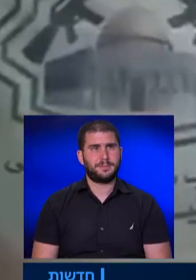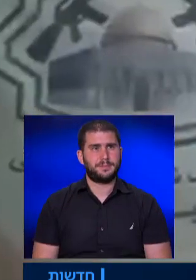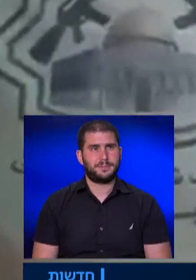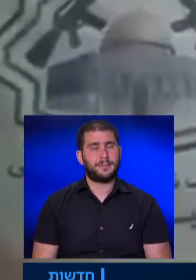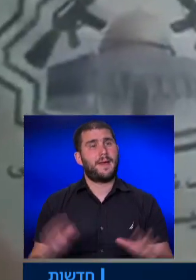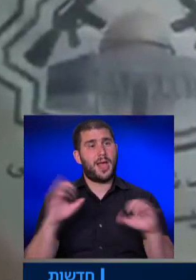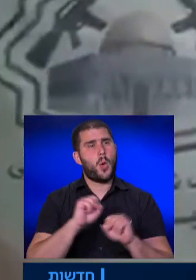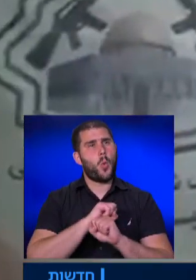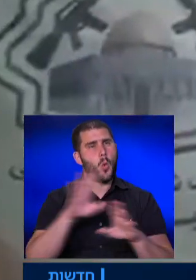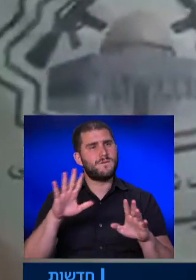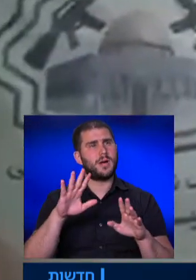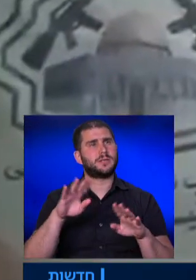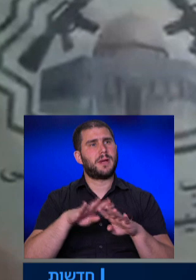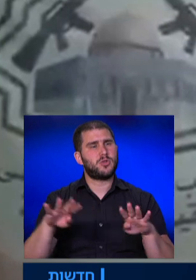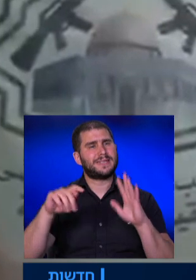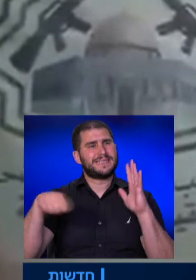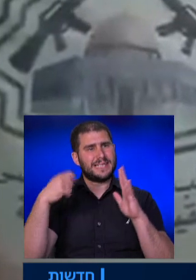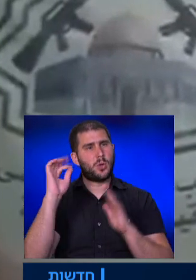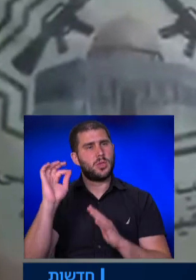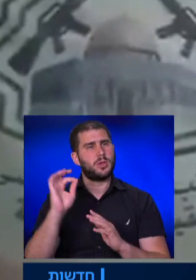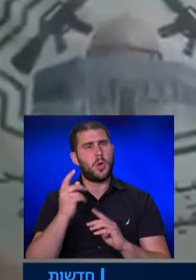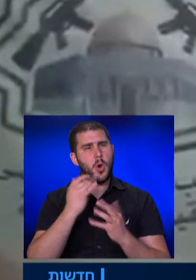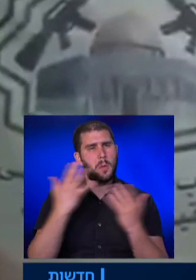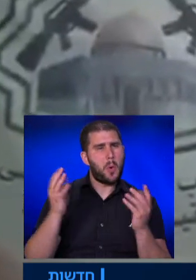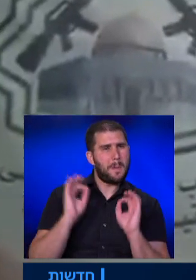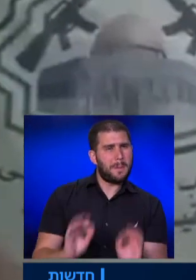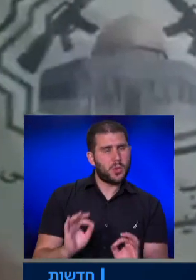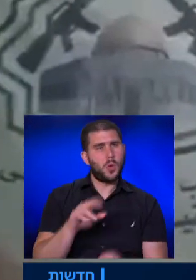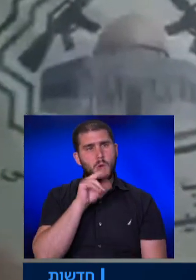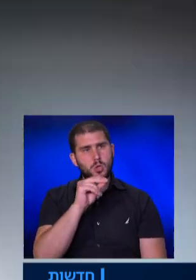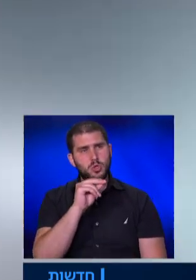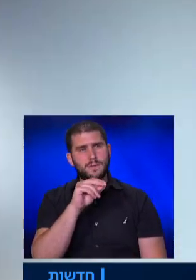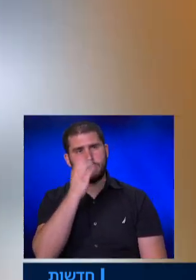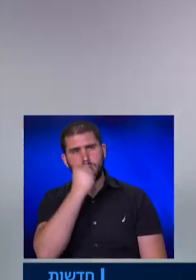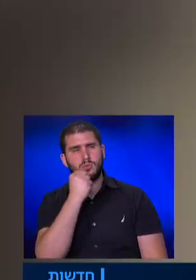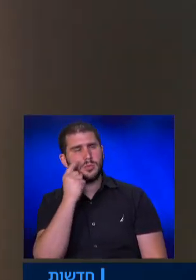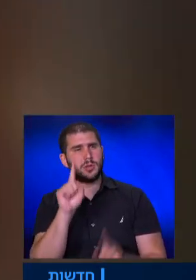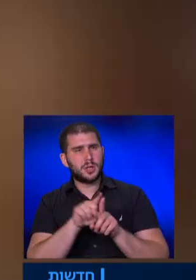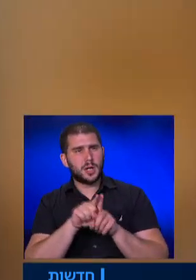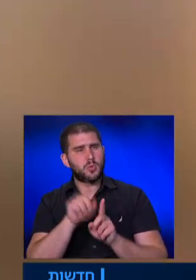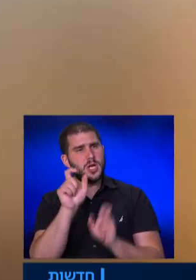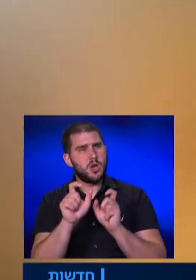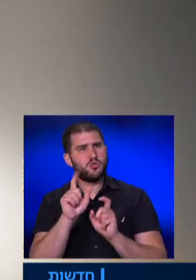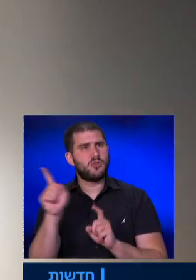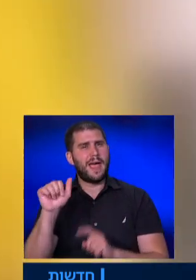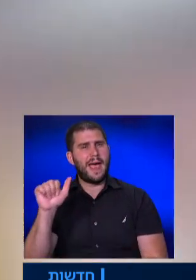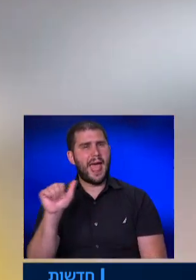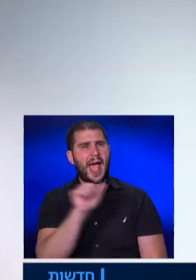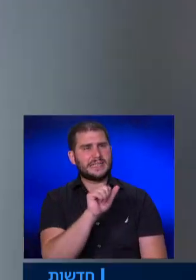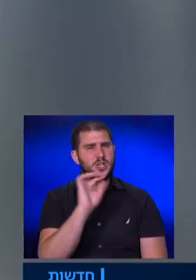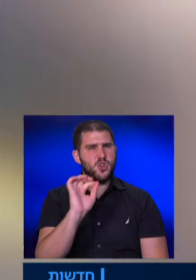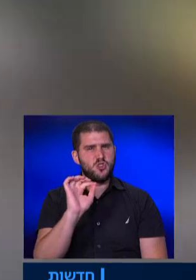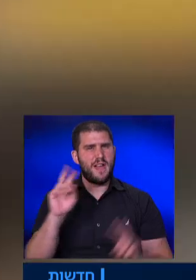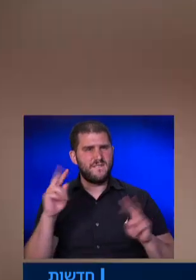לילה הופץ ברשת סרטון שמאמנותו אינה ברורה דובר רעול פנים שמזהה עצמו כאיש גדודי חללי לקסה של